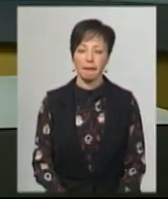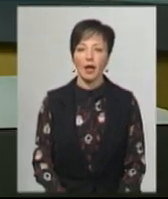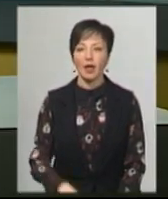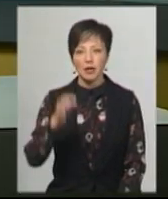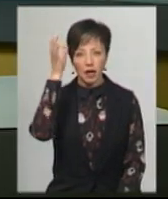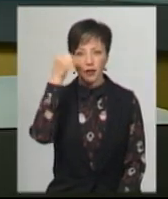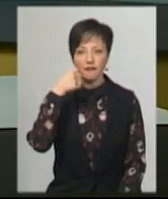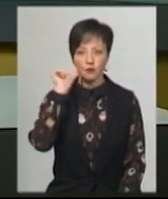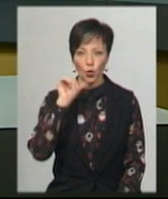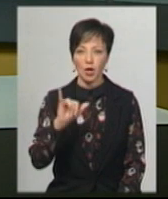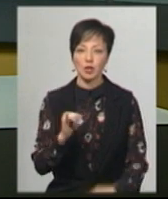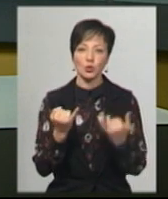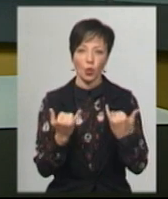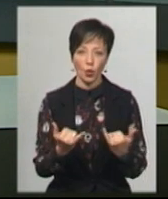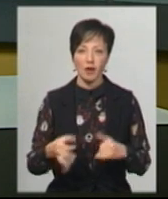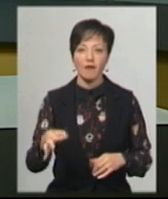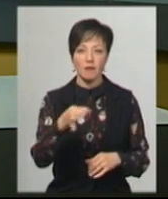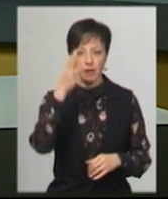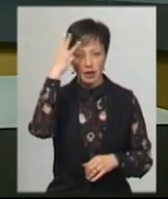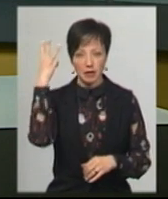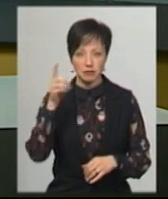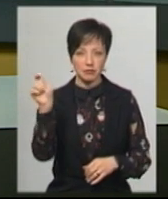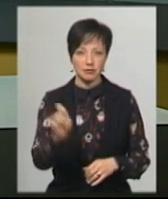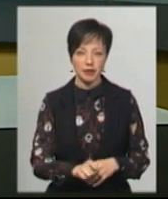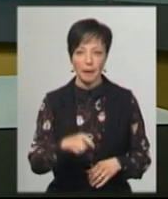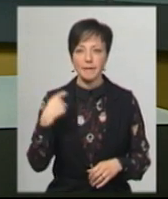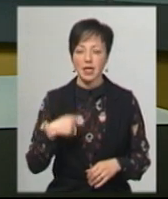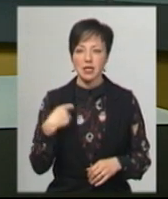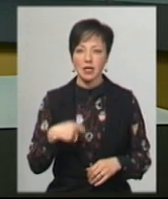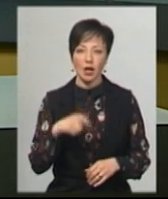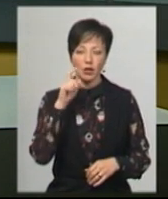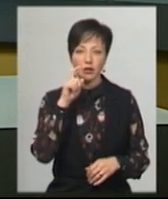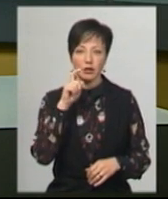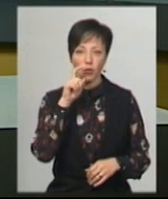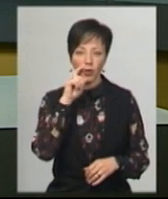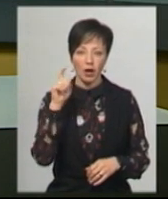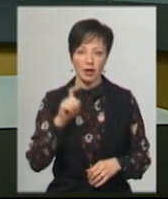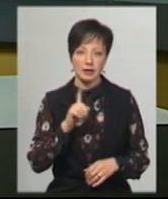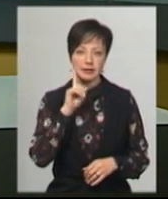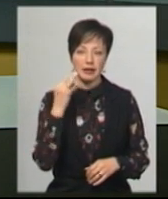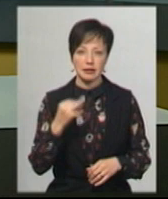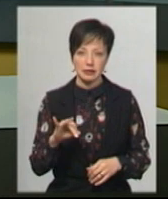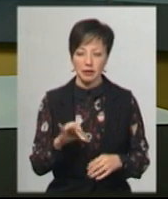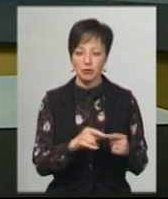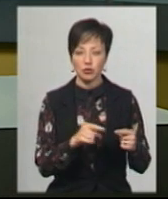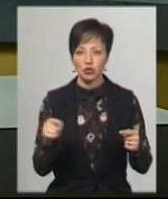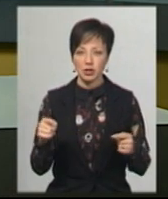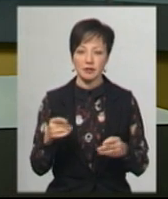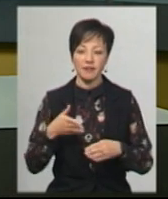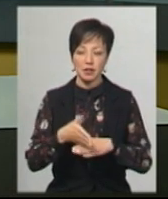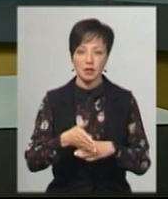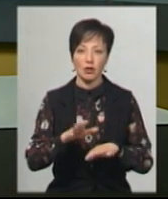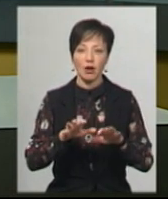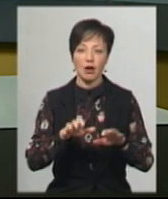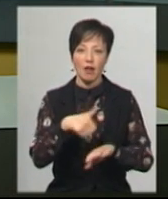Нагадаю, вчора та сьогодні на Хмельниччині з робочим візитом перебував президент Володимир Зеленський. Зокрема, під час візиту глава